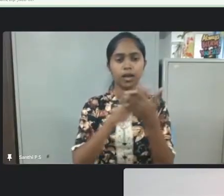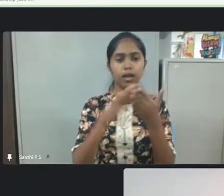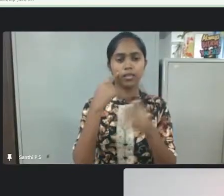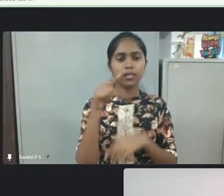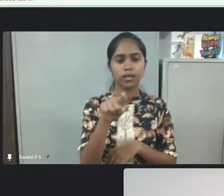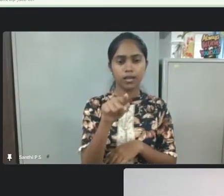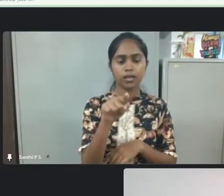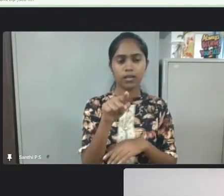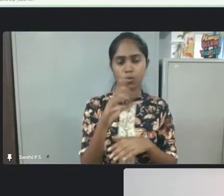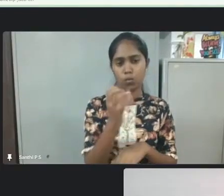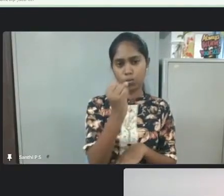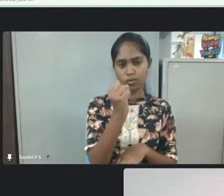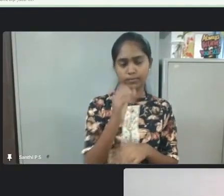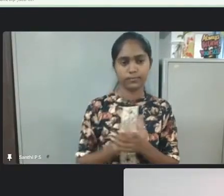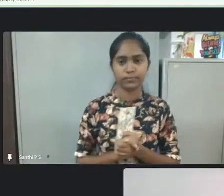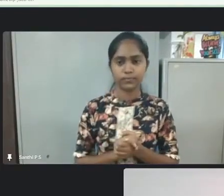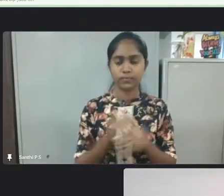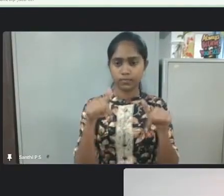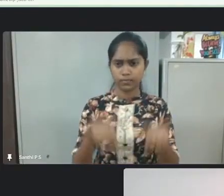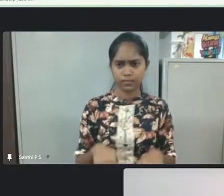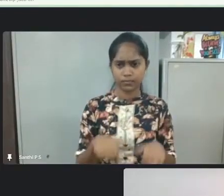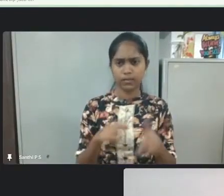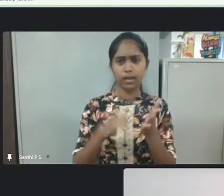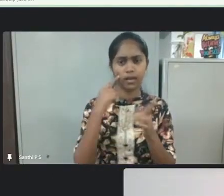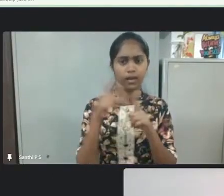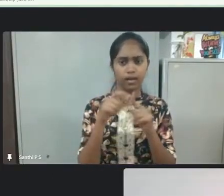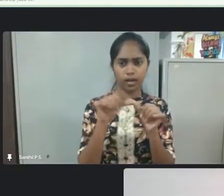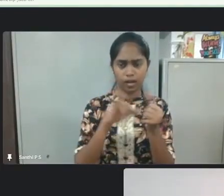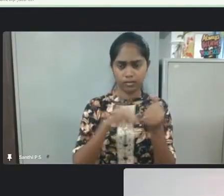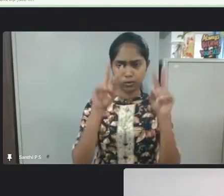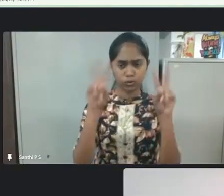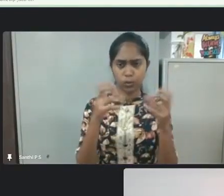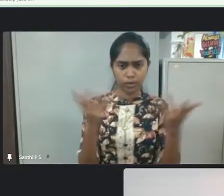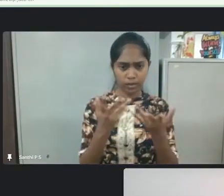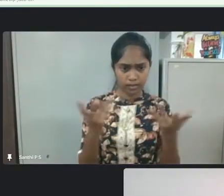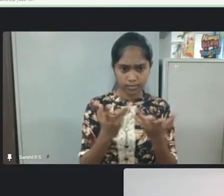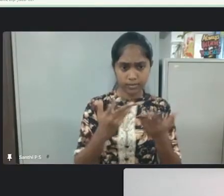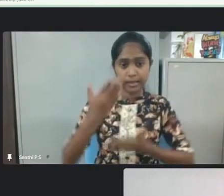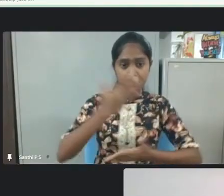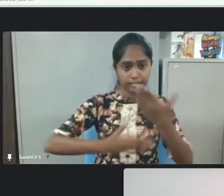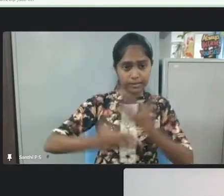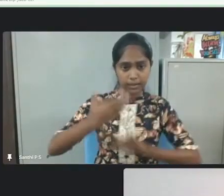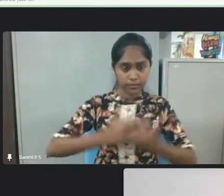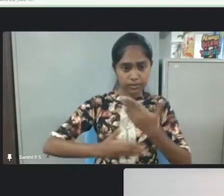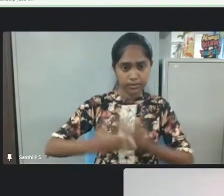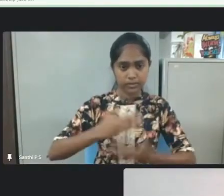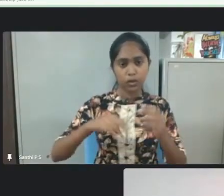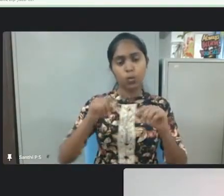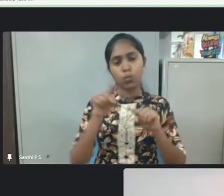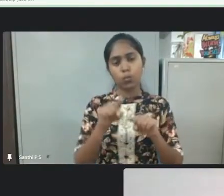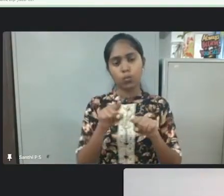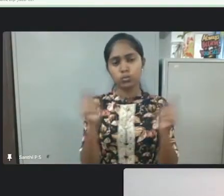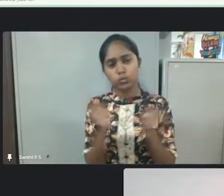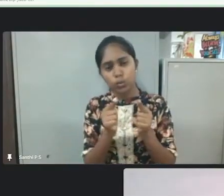ഇന്നത്തെ നിഡാസിന്റെ വിഷയം ഭിന്നശേഷി ഒരു സമഗ്ര അവലോകനം, ഡിസബിലിറ്റി ആൻഡ് ഓവർവ്യൂ. എന്താണ്